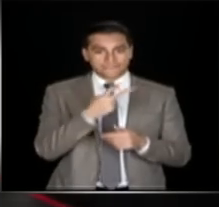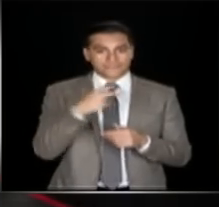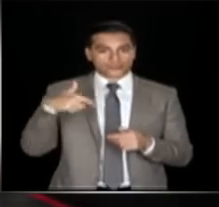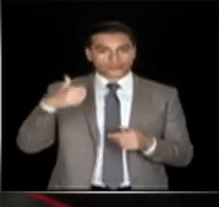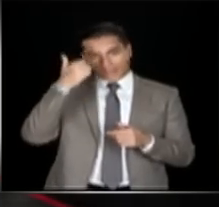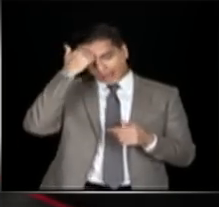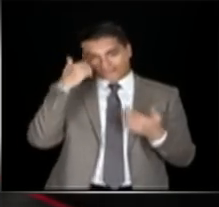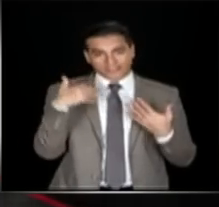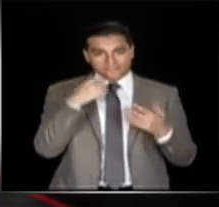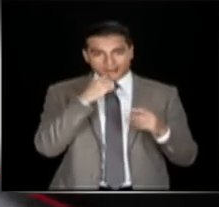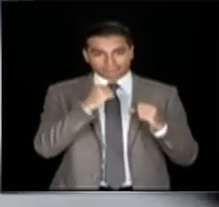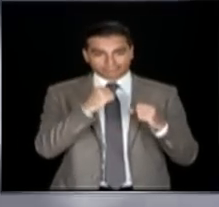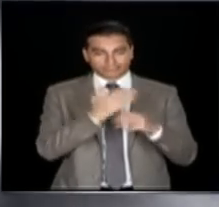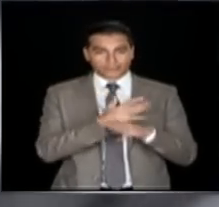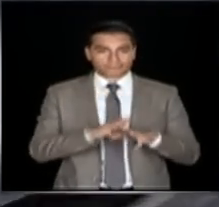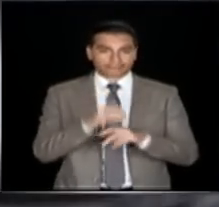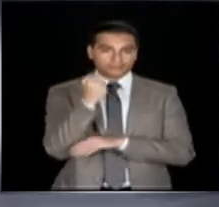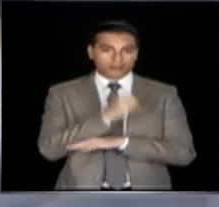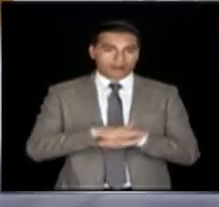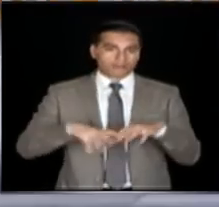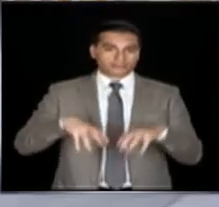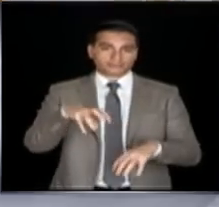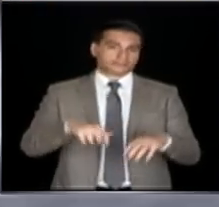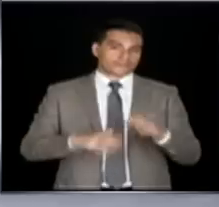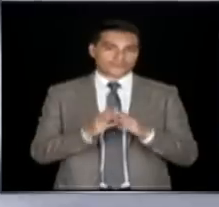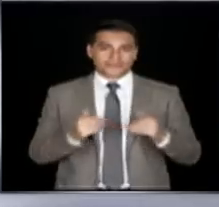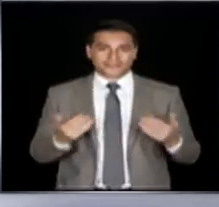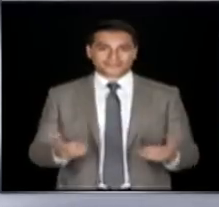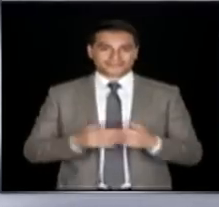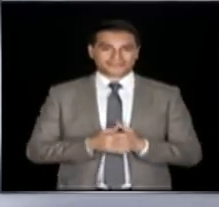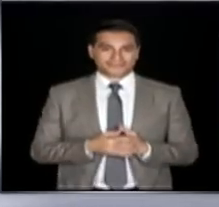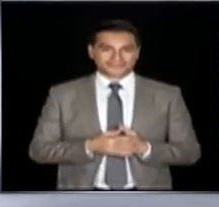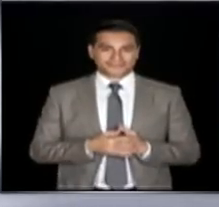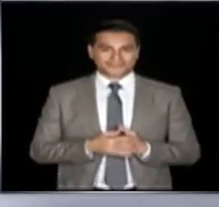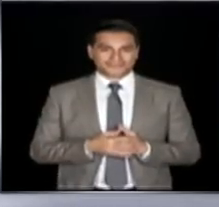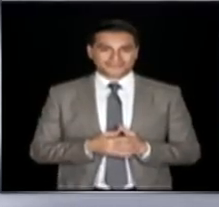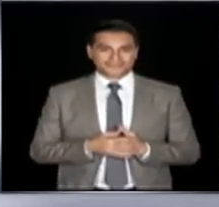260,000 جنيه في خزنة البنك الأهلي لتطوير الكرة المصرية.